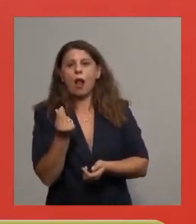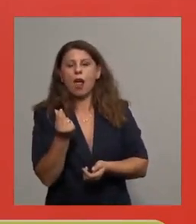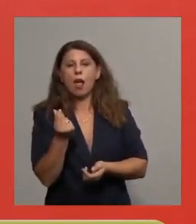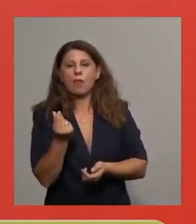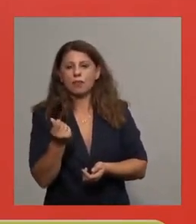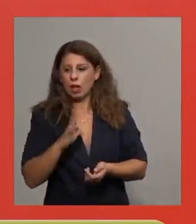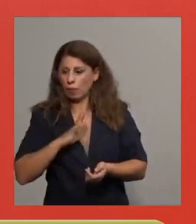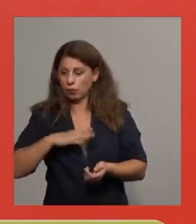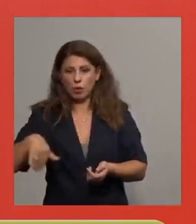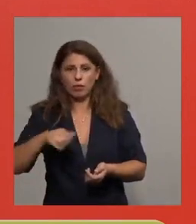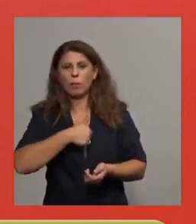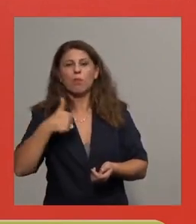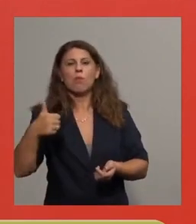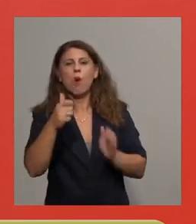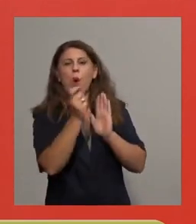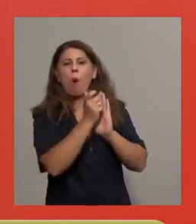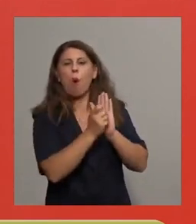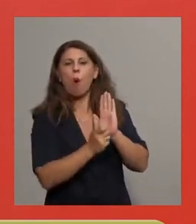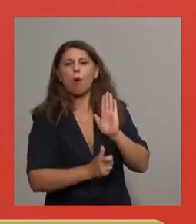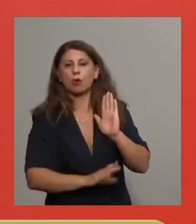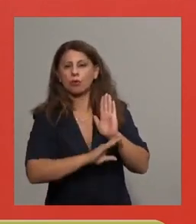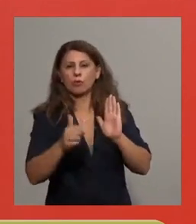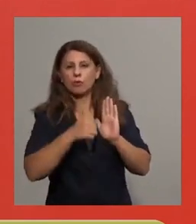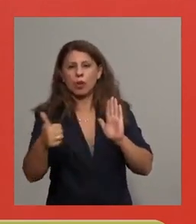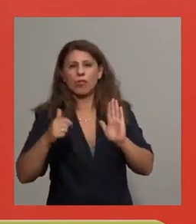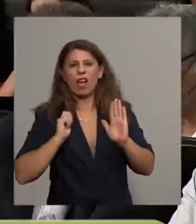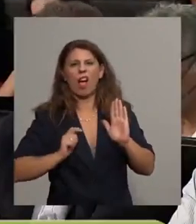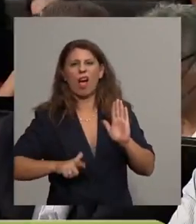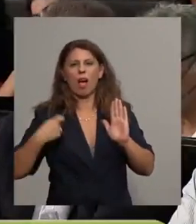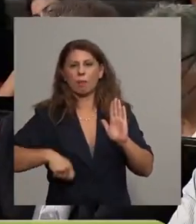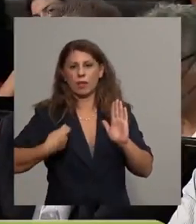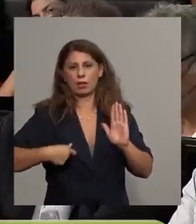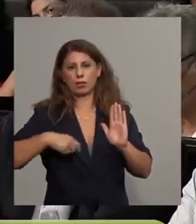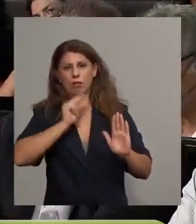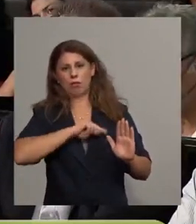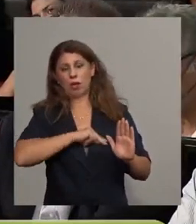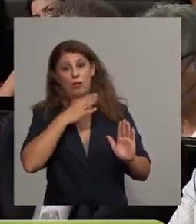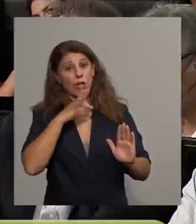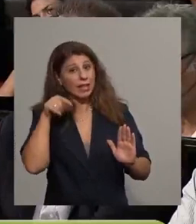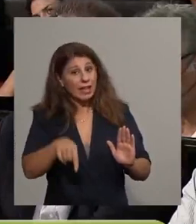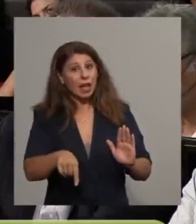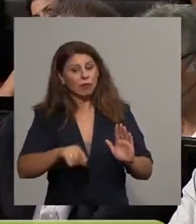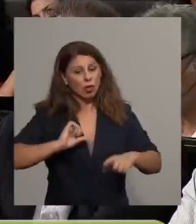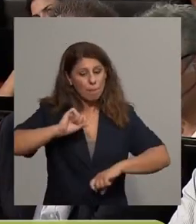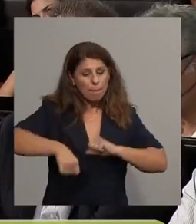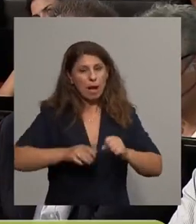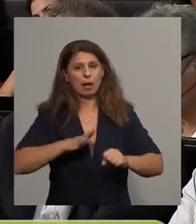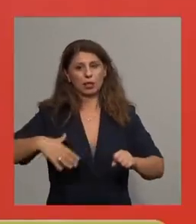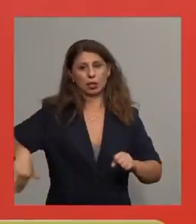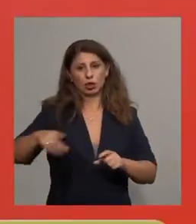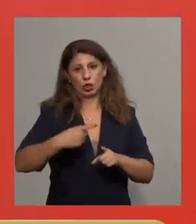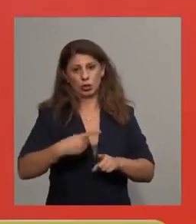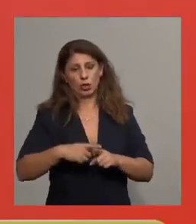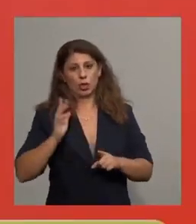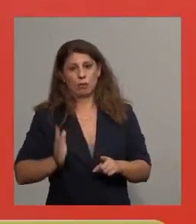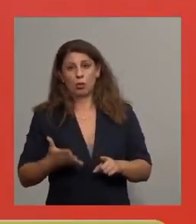μόνο απαράβατος όρος για το καπιταλιστικό κέρδος. Γι' αυτό και η πάλη του ελληνικού λαού μπορεί